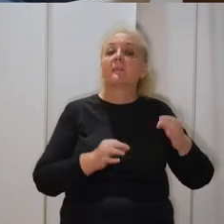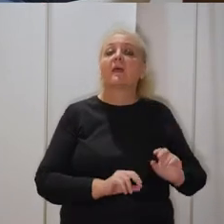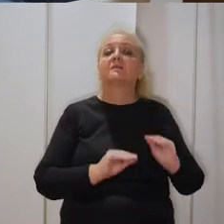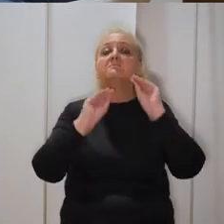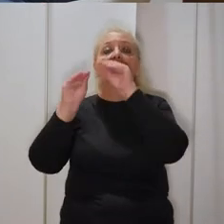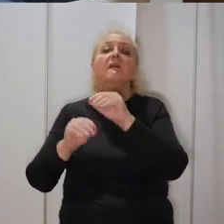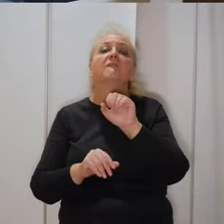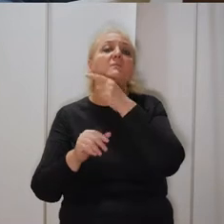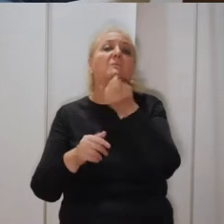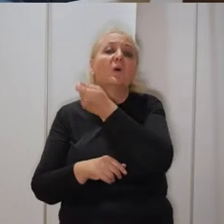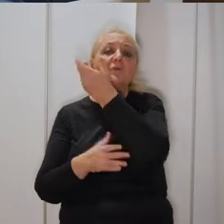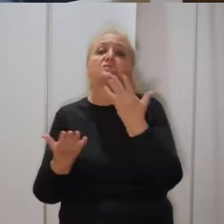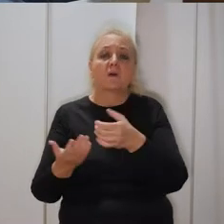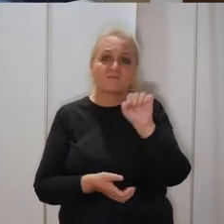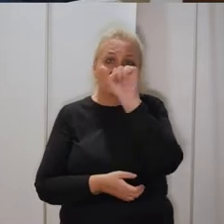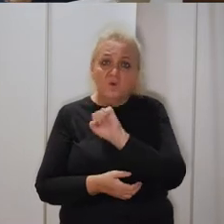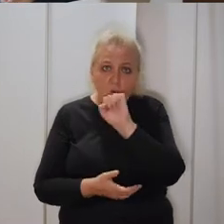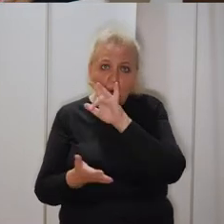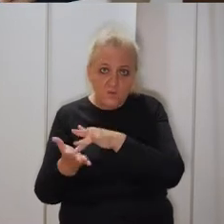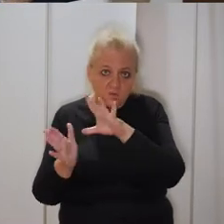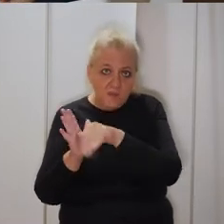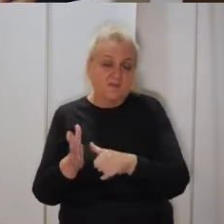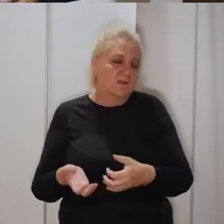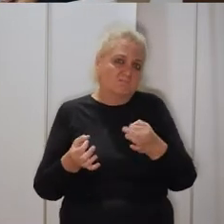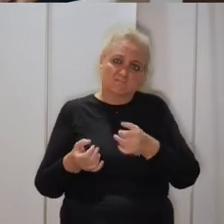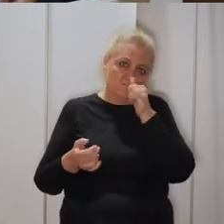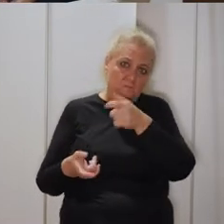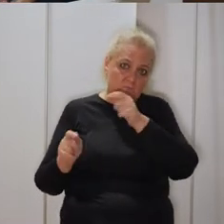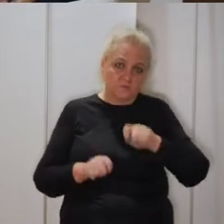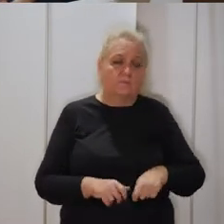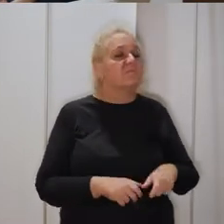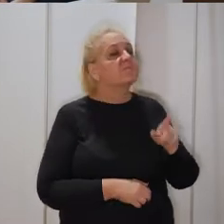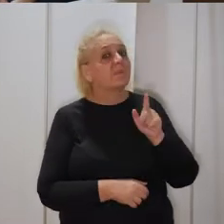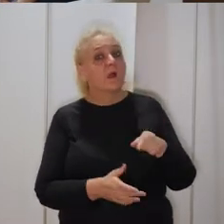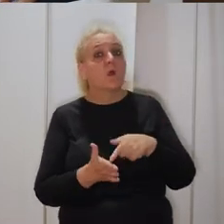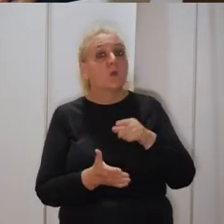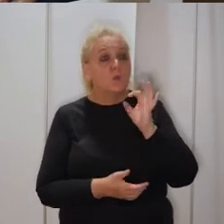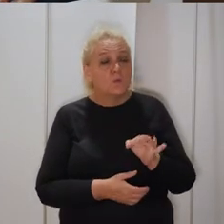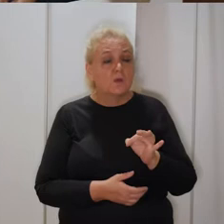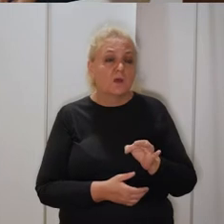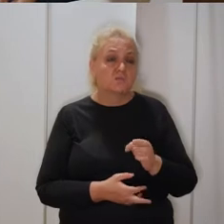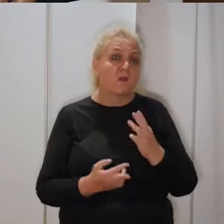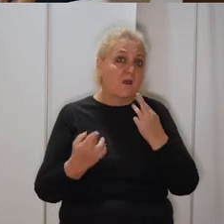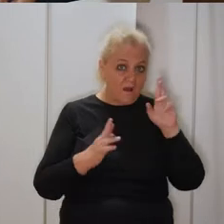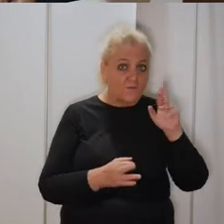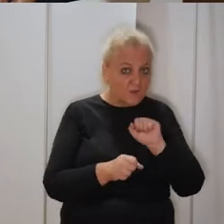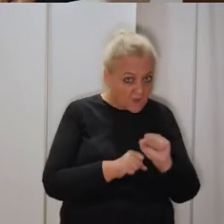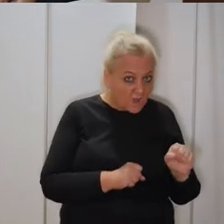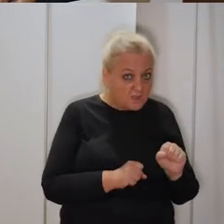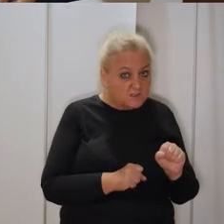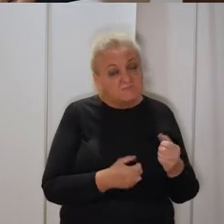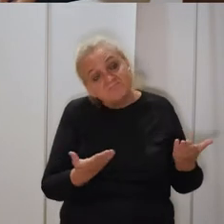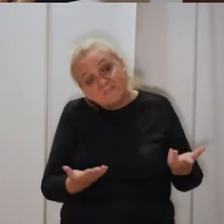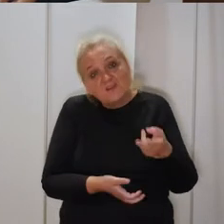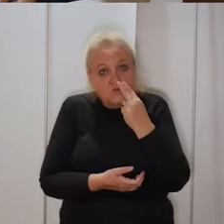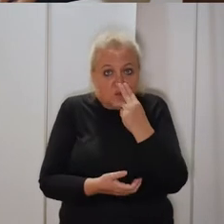nie przyjadą. No niestety. Tak, czy jest rewolucyjne?